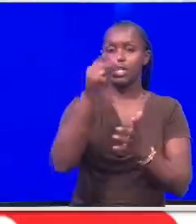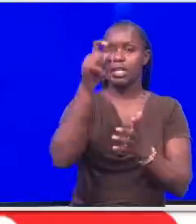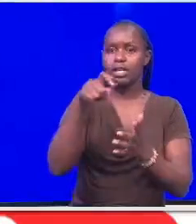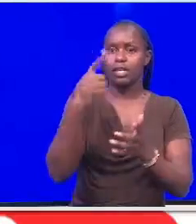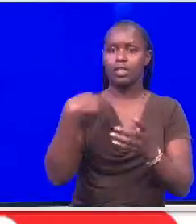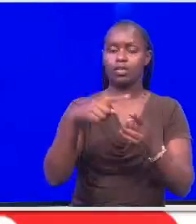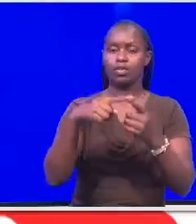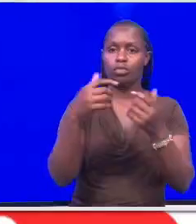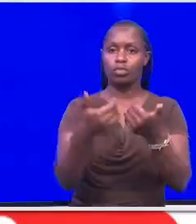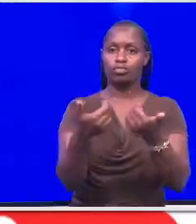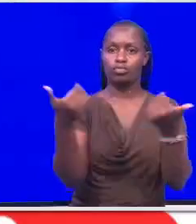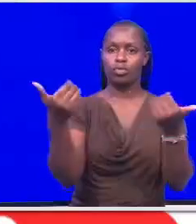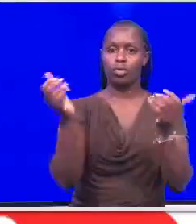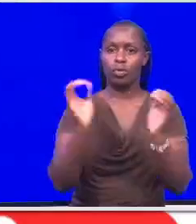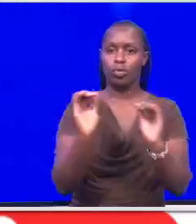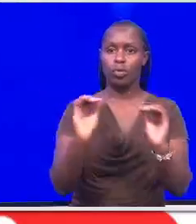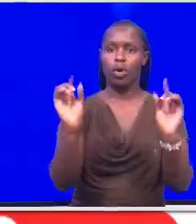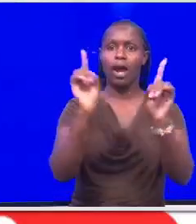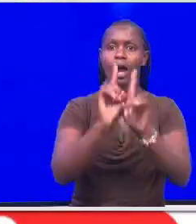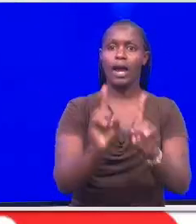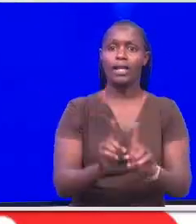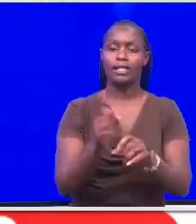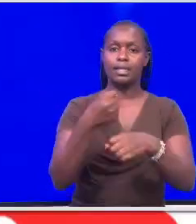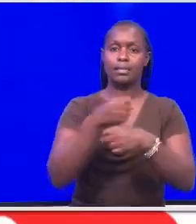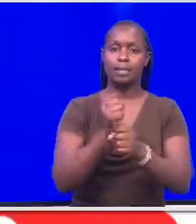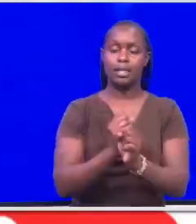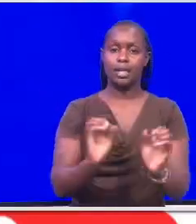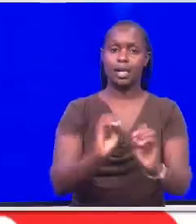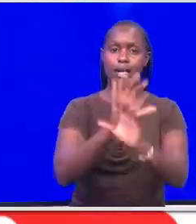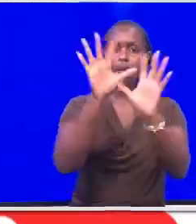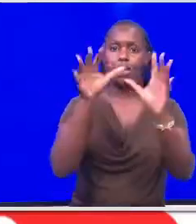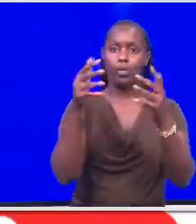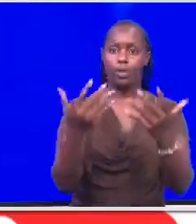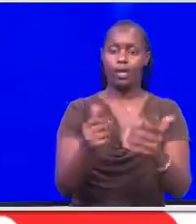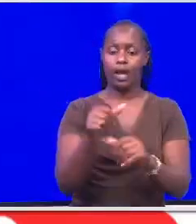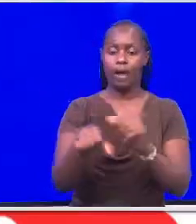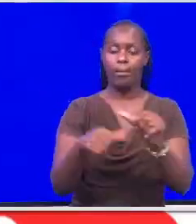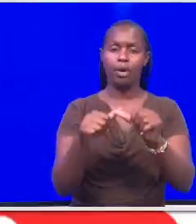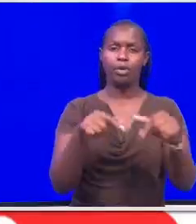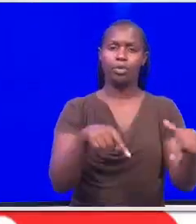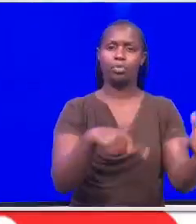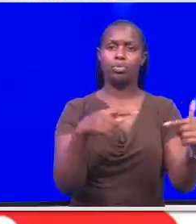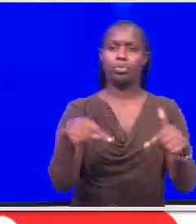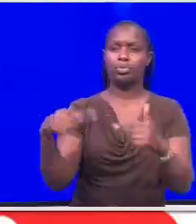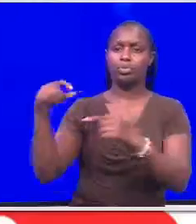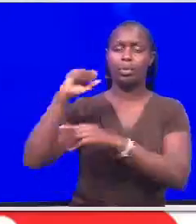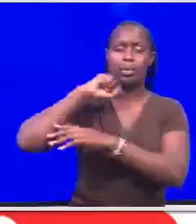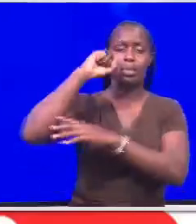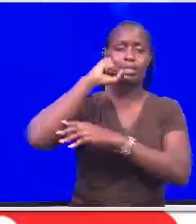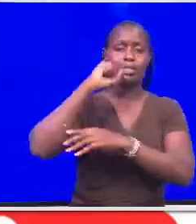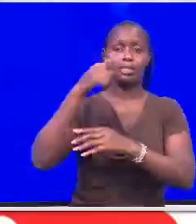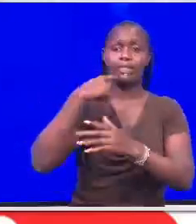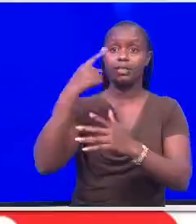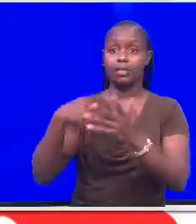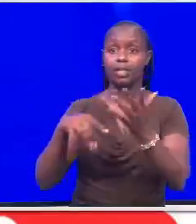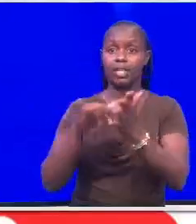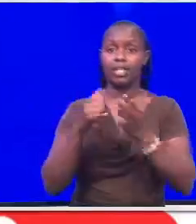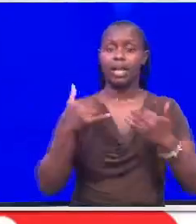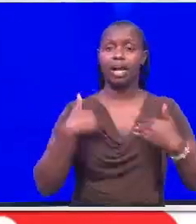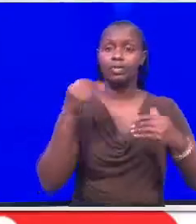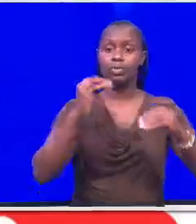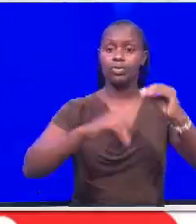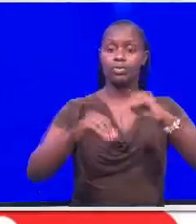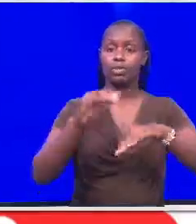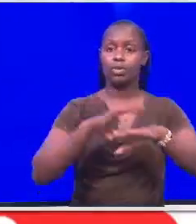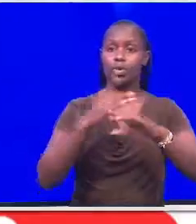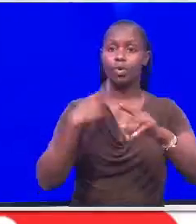ya siasa potovu, huku akiweka wazi kwamba swala la mivutano ya kisiasa kwa kisingizio cha mchakato ugavi wa mapato wa mfumo